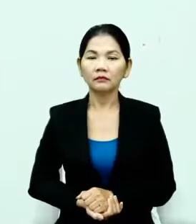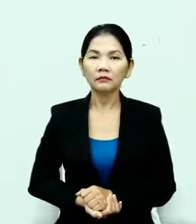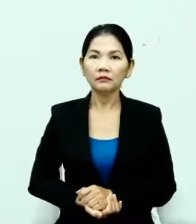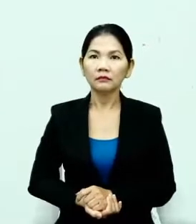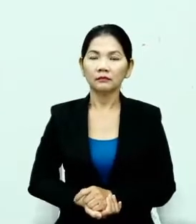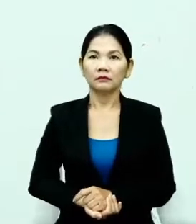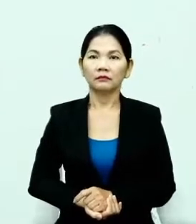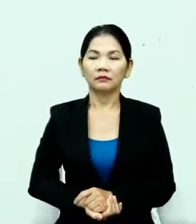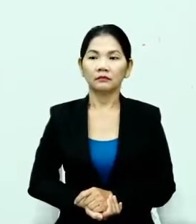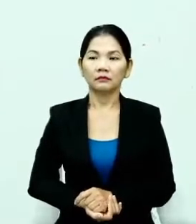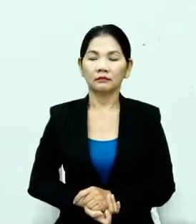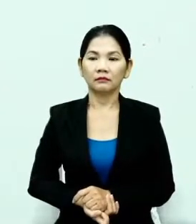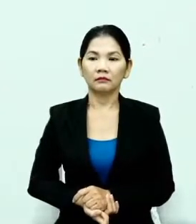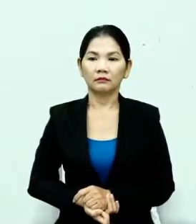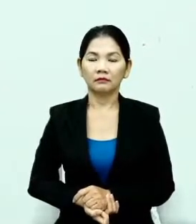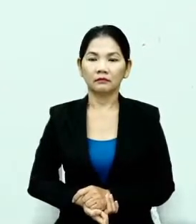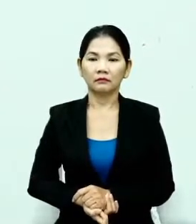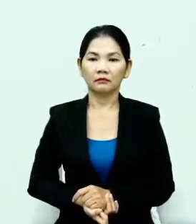tí tí